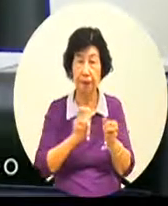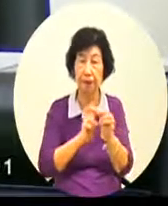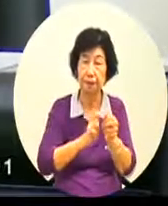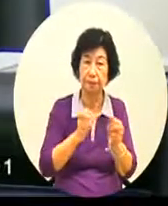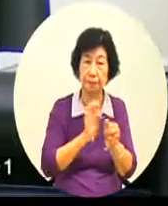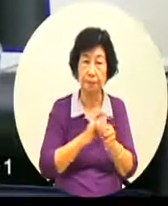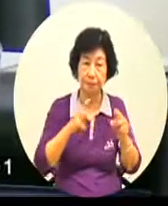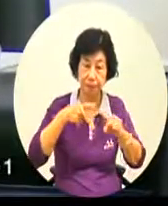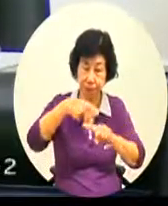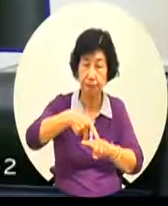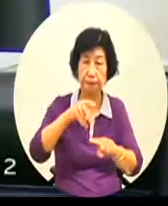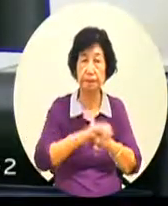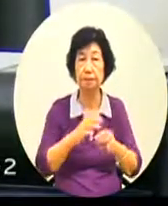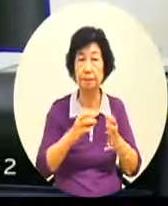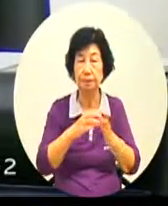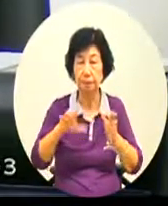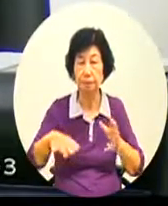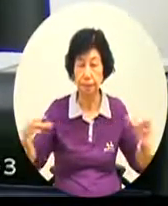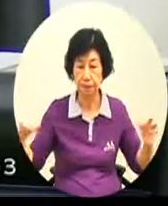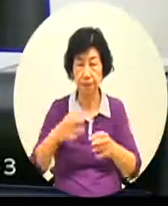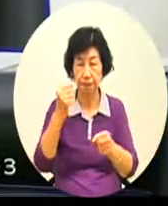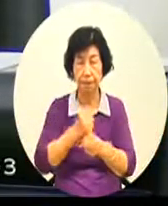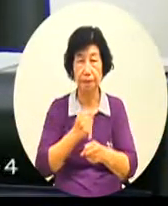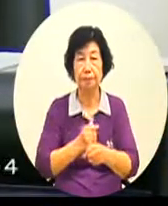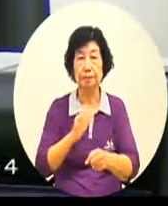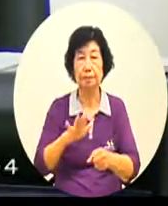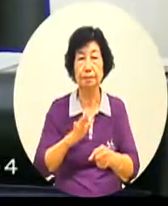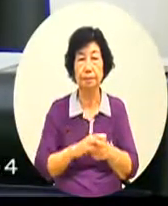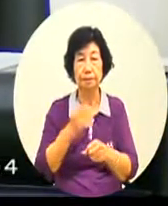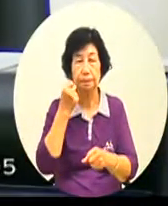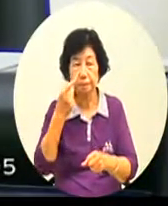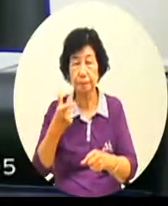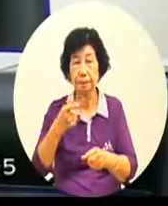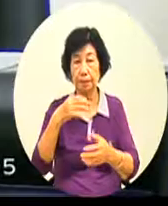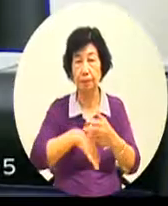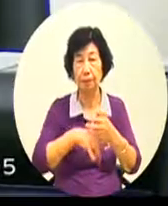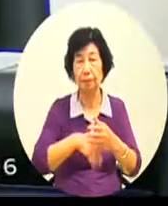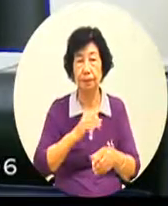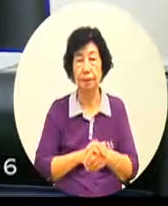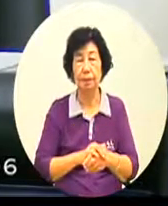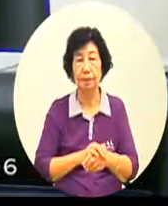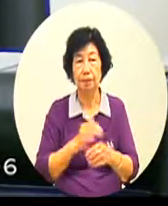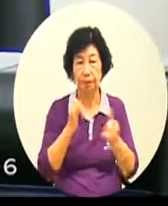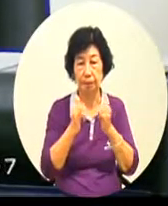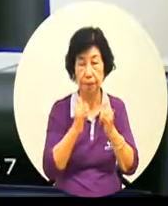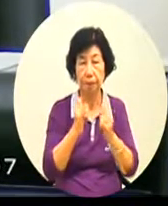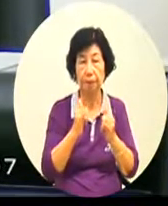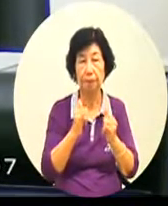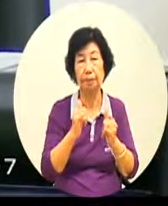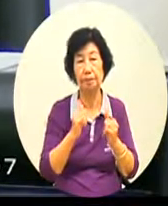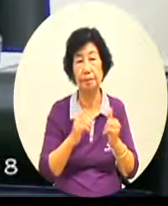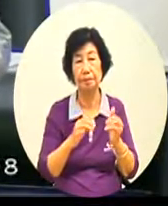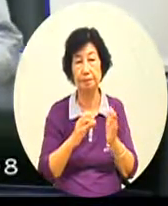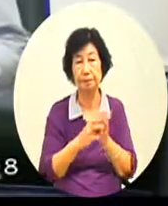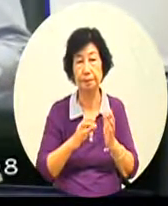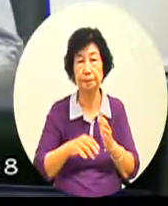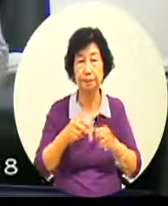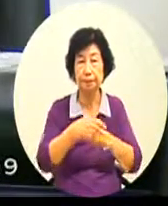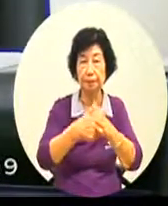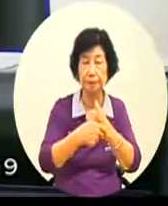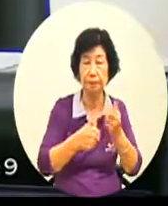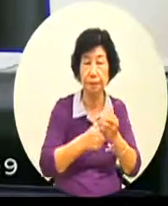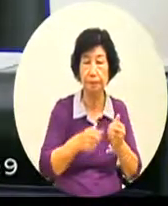跨局处一起合作了。那这当中我想扮演最重要的角色，可能就是社会局、卫生局这两个是扮演